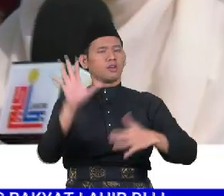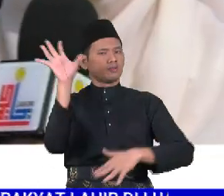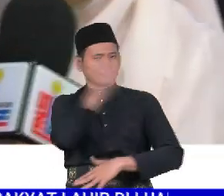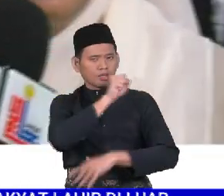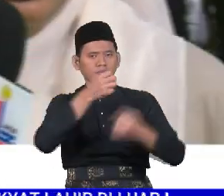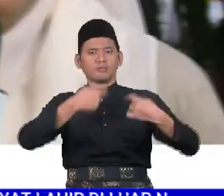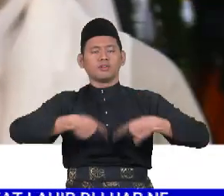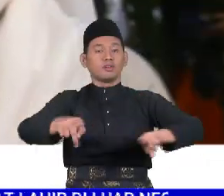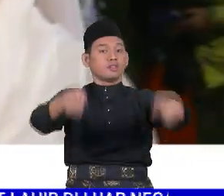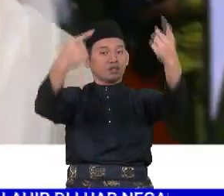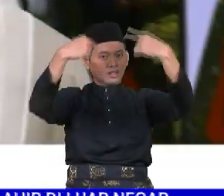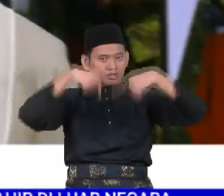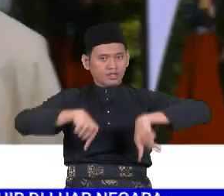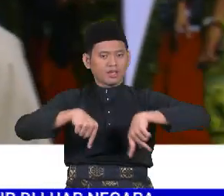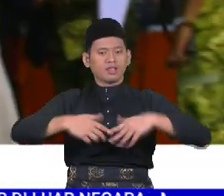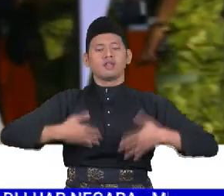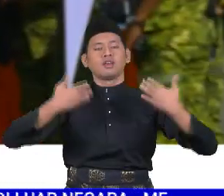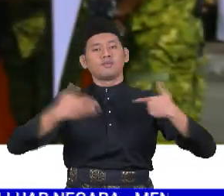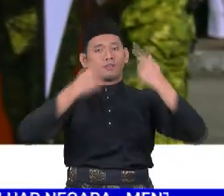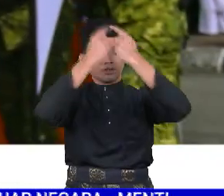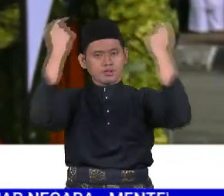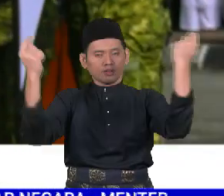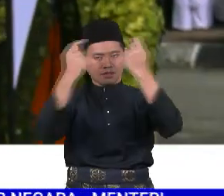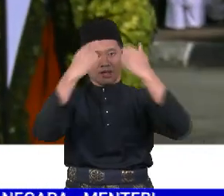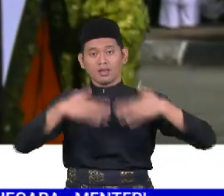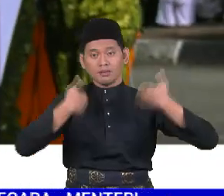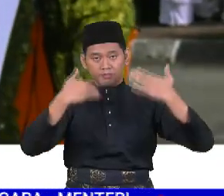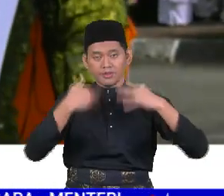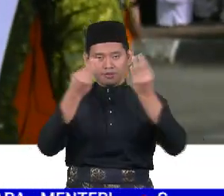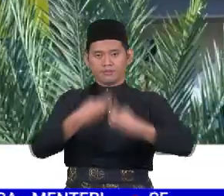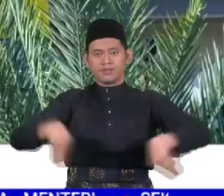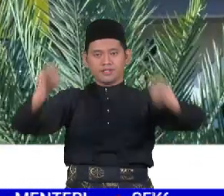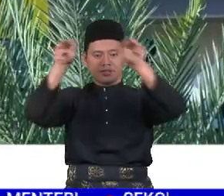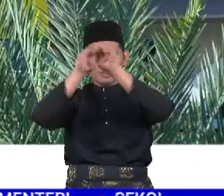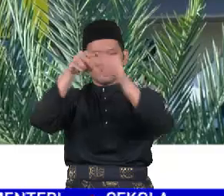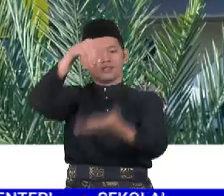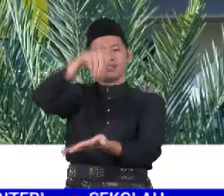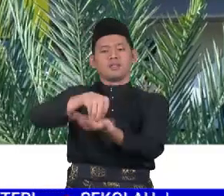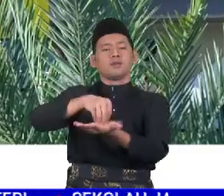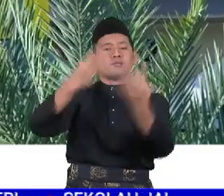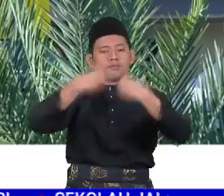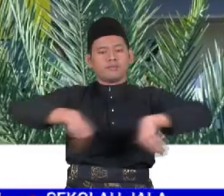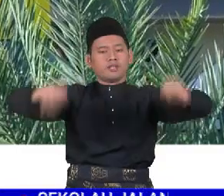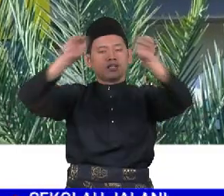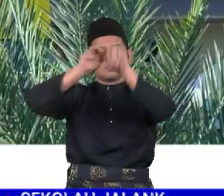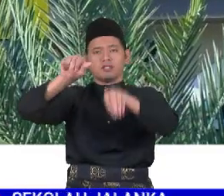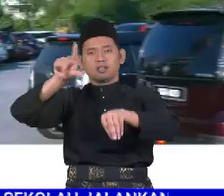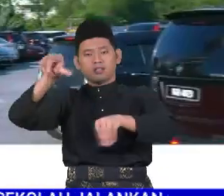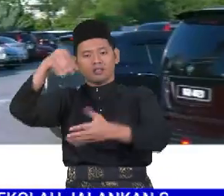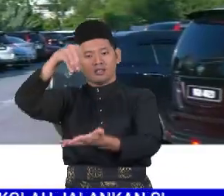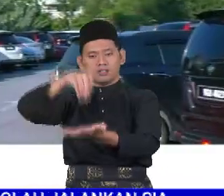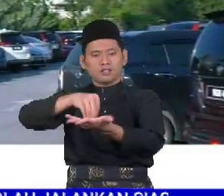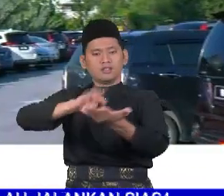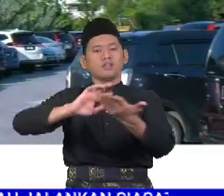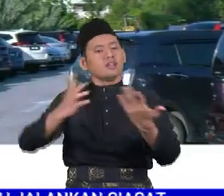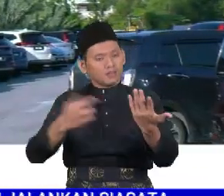terlepas peluang untuk hadir memeriahkan Karnival Mahabbah Masjid ini di Masjid Saidina Ali Bukit Sentosa Rawang,